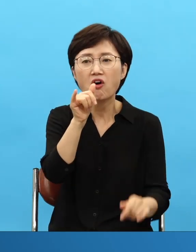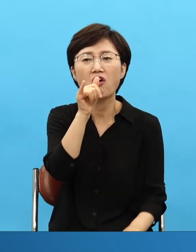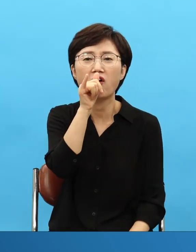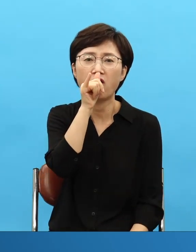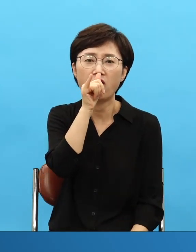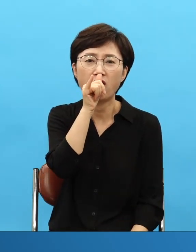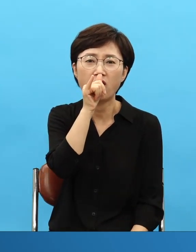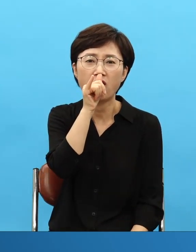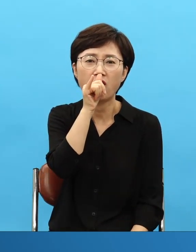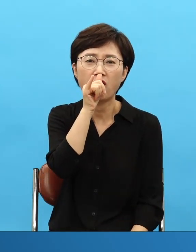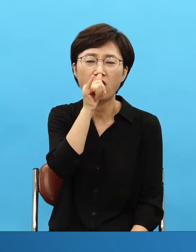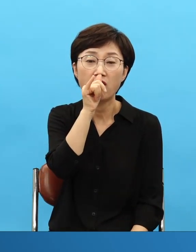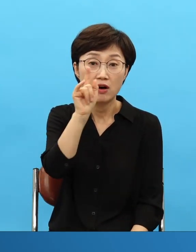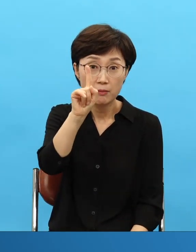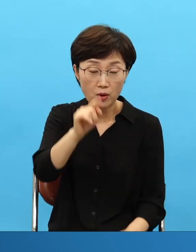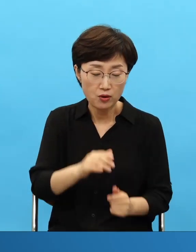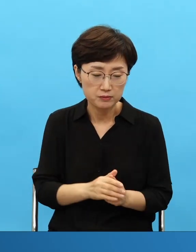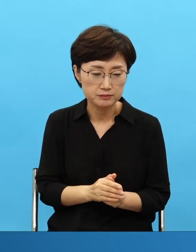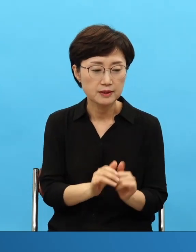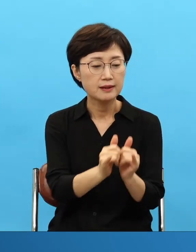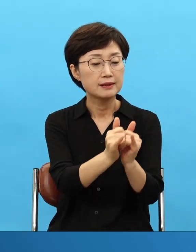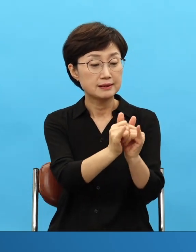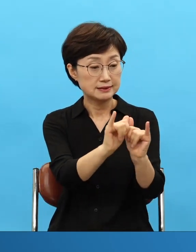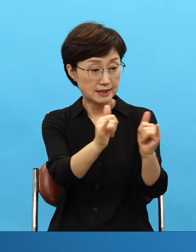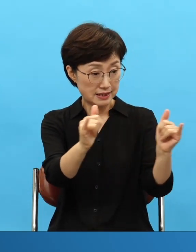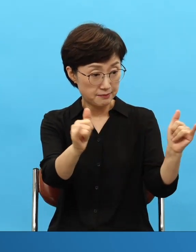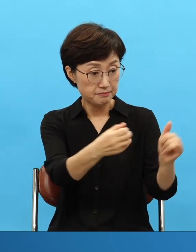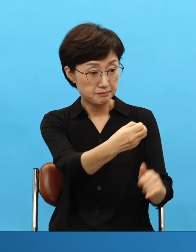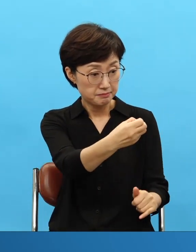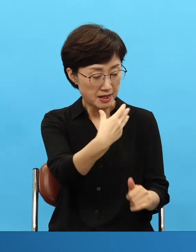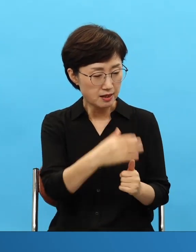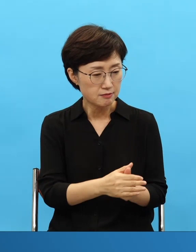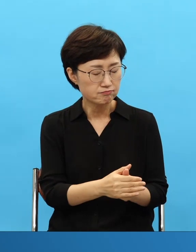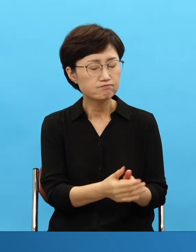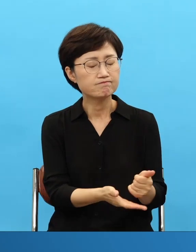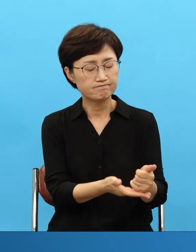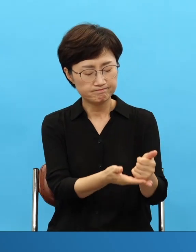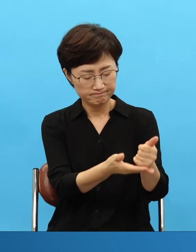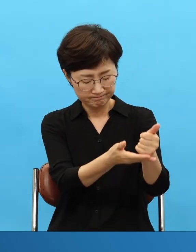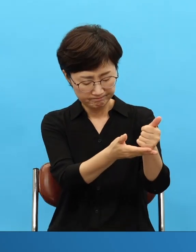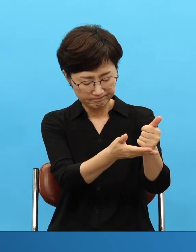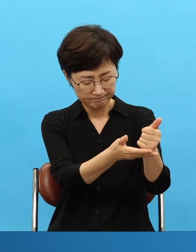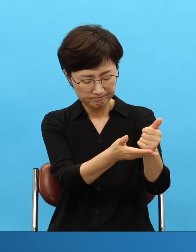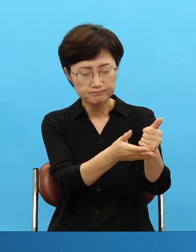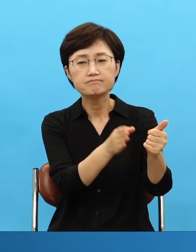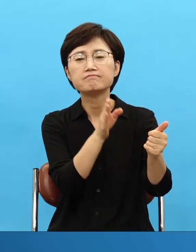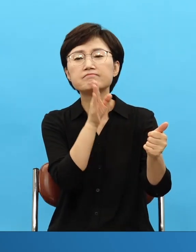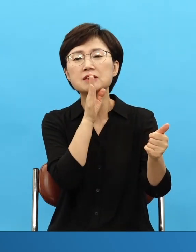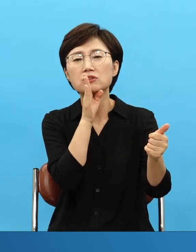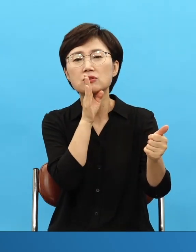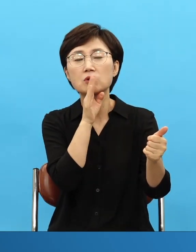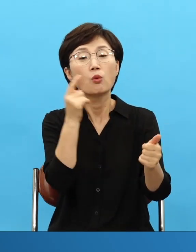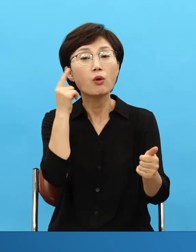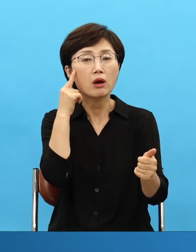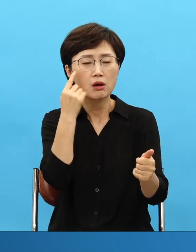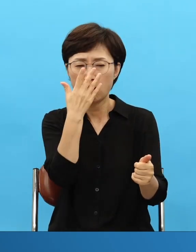mind. 사람은 존중하되 사람의 말을 듣지 말자. 이게 제 생각이었습니다. My thinking